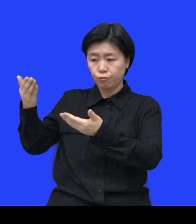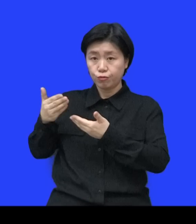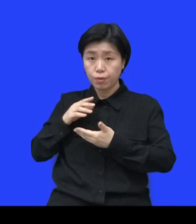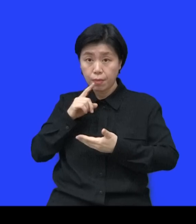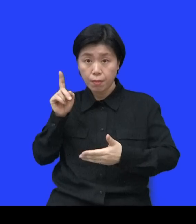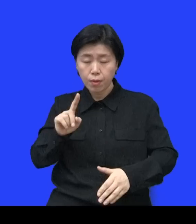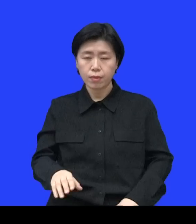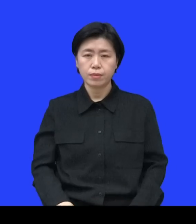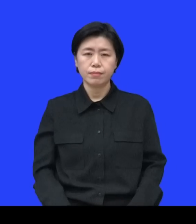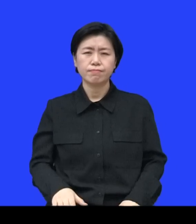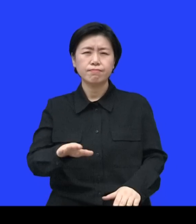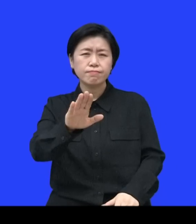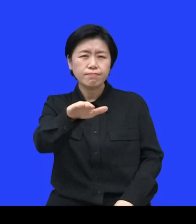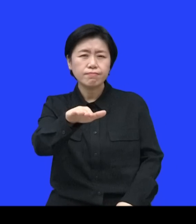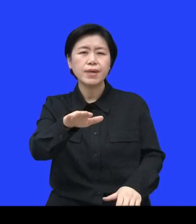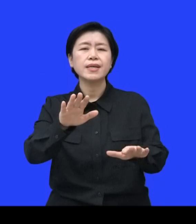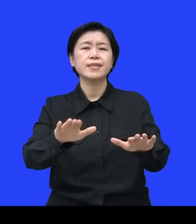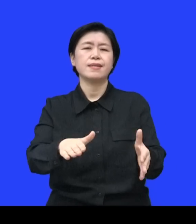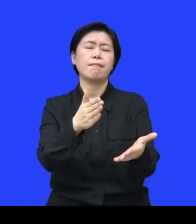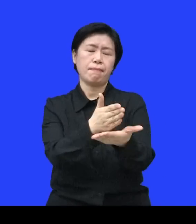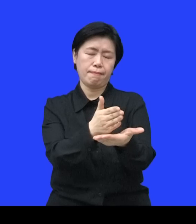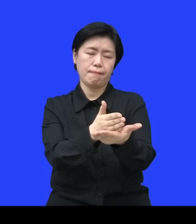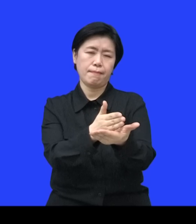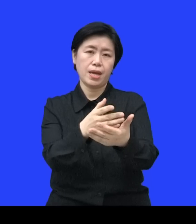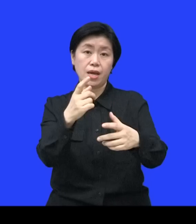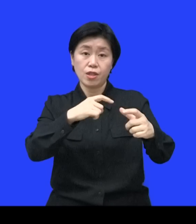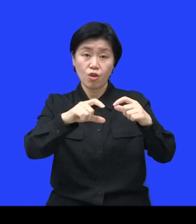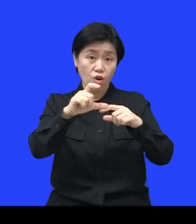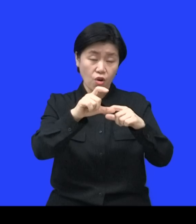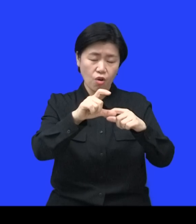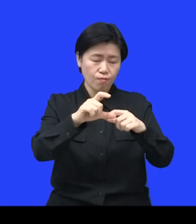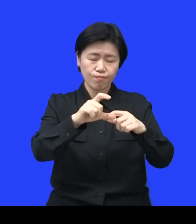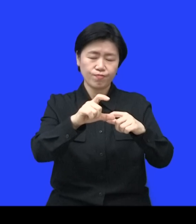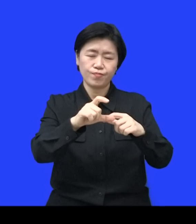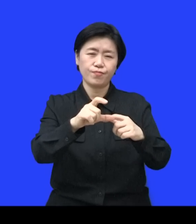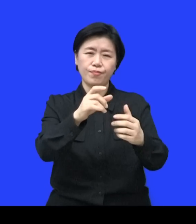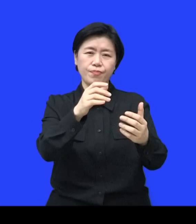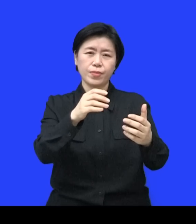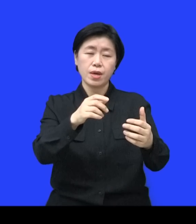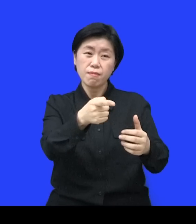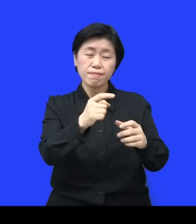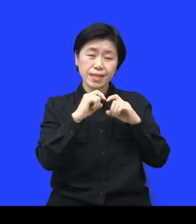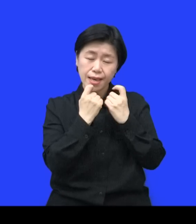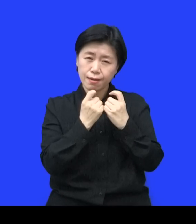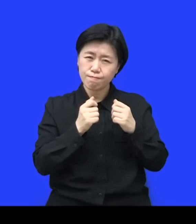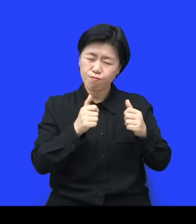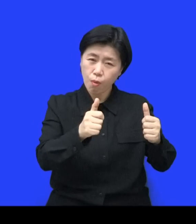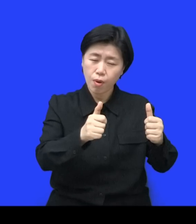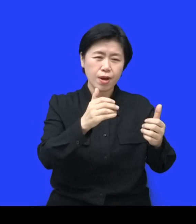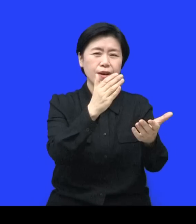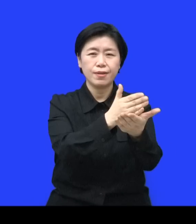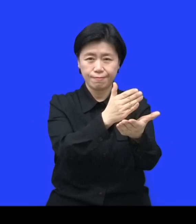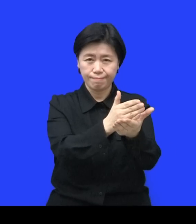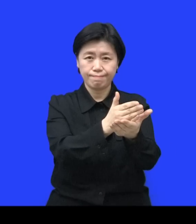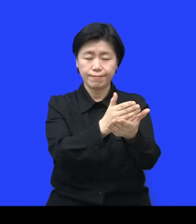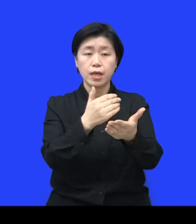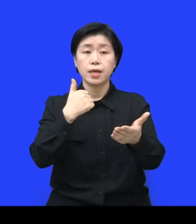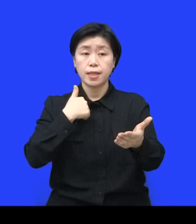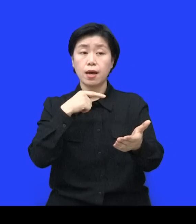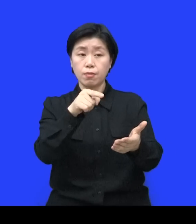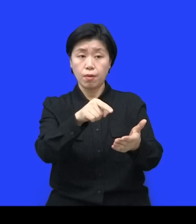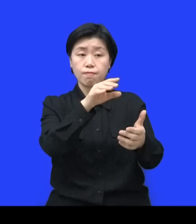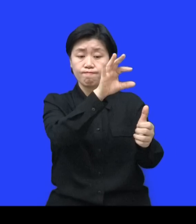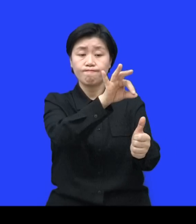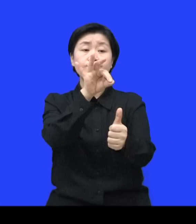똑같이 가는 것 같았지만 여기서부터는 기다려. 이제 내가 너를 다르게 이끌 거야. 그 확신을 강하게